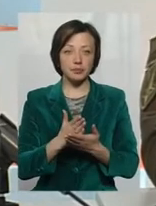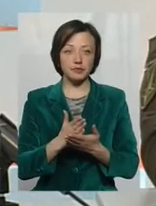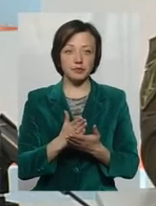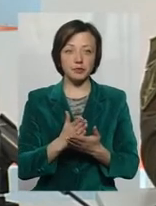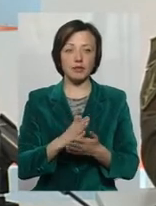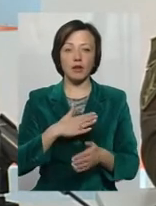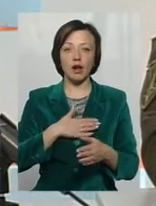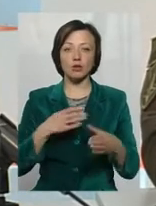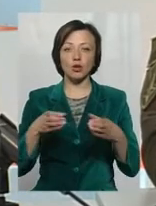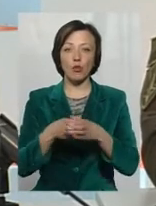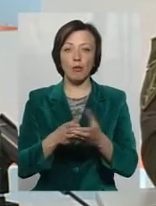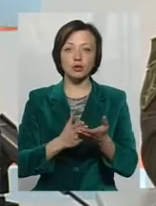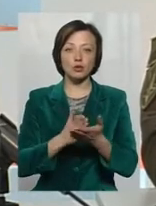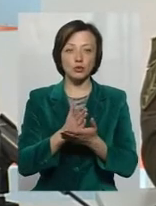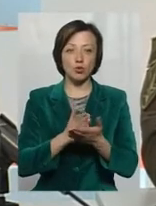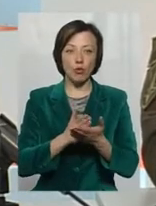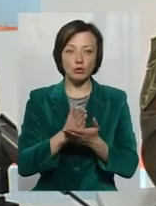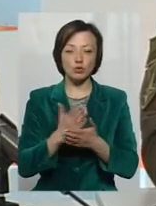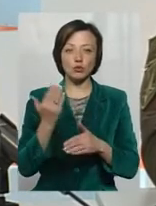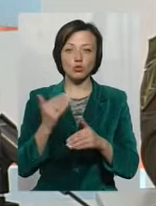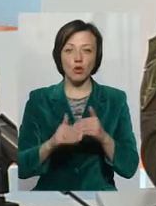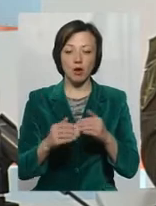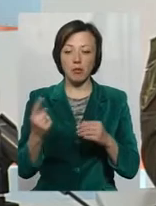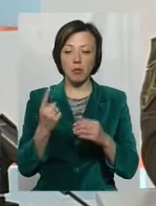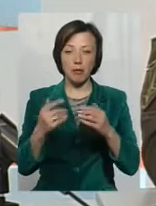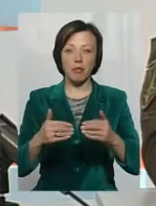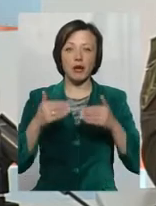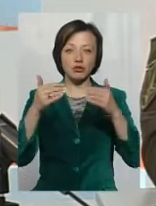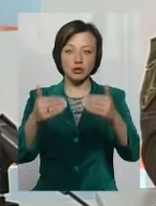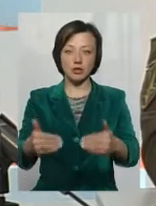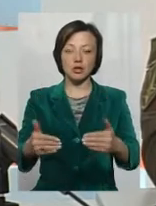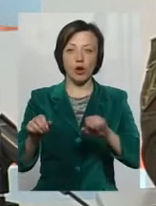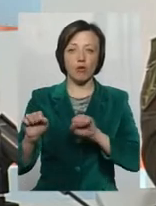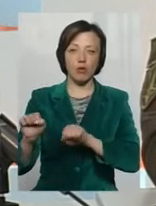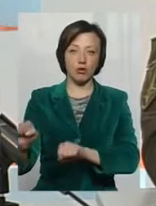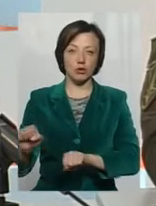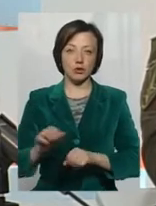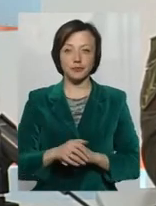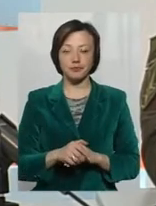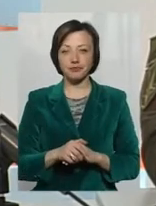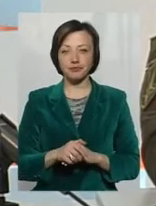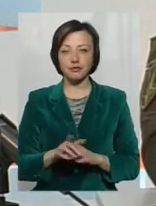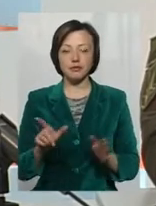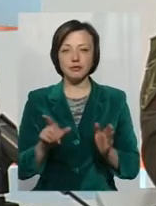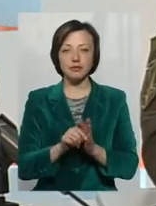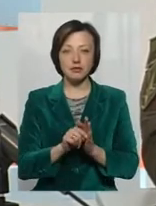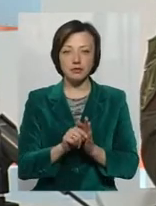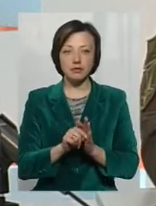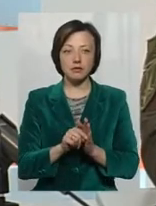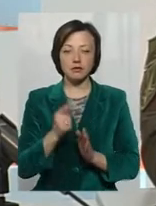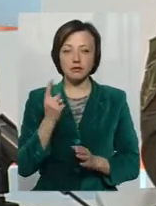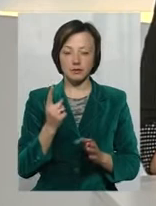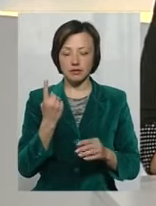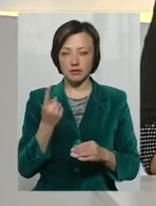ротно-тактична група несе службу практично вже на передній лінії, на першій лінії оборони. Несуть службу з одною з